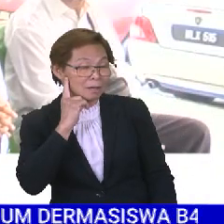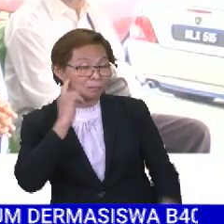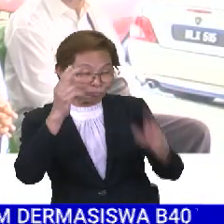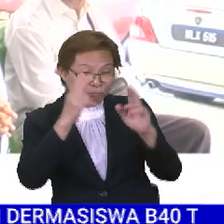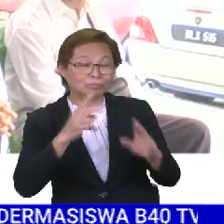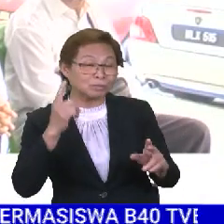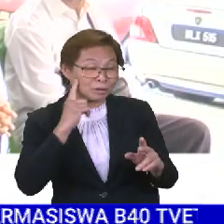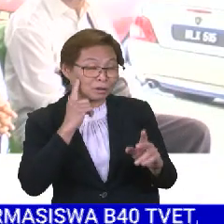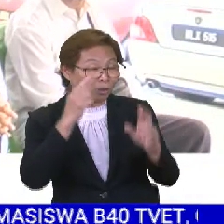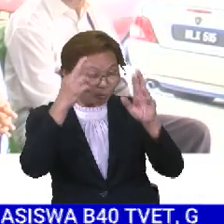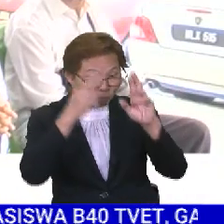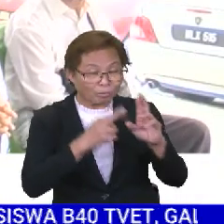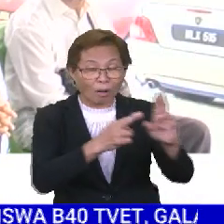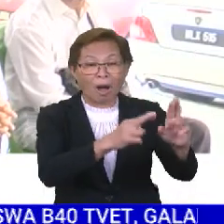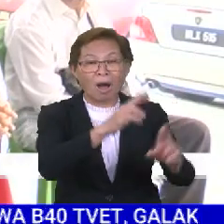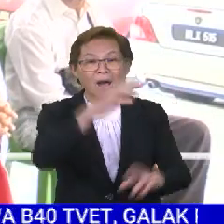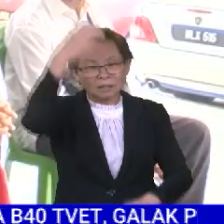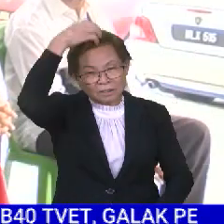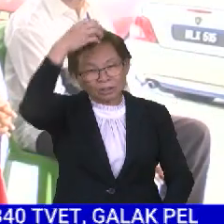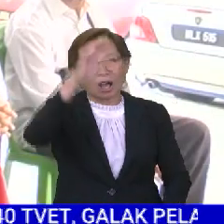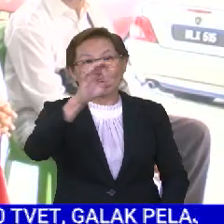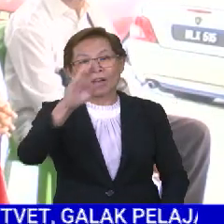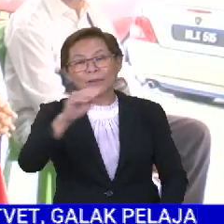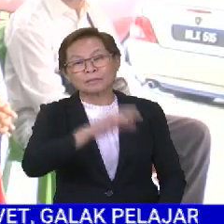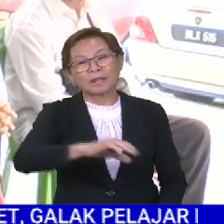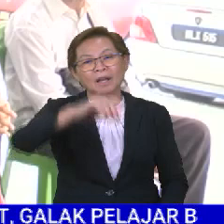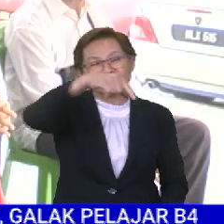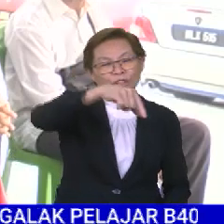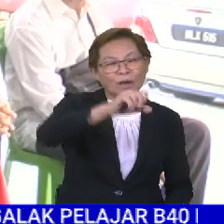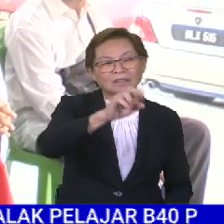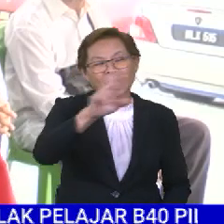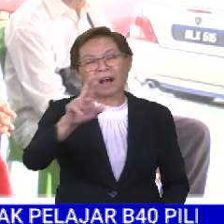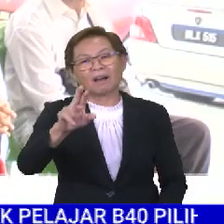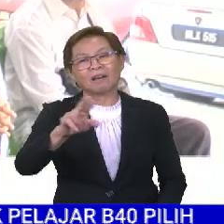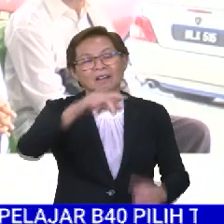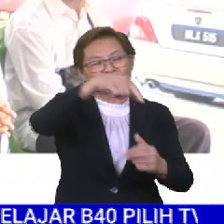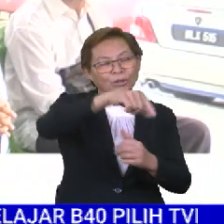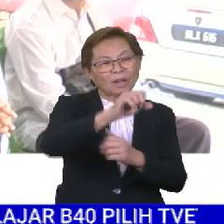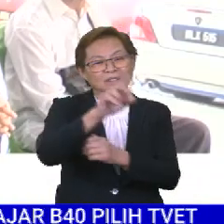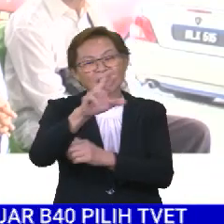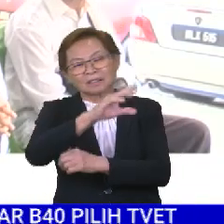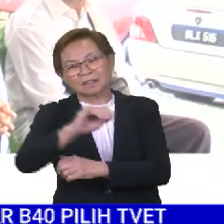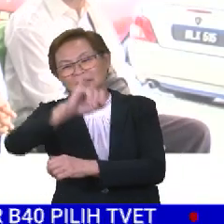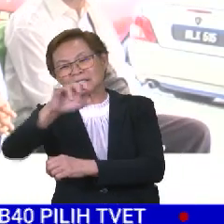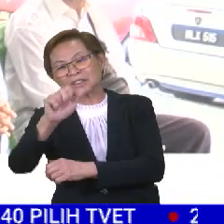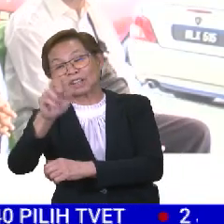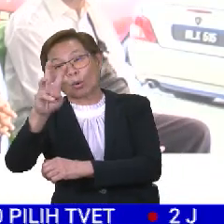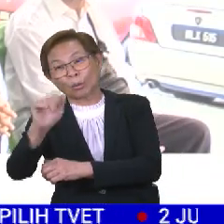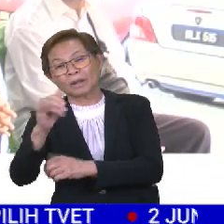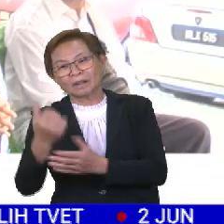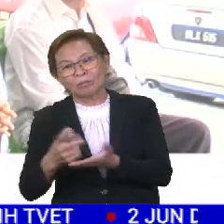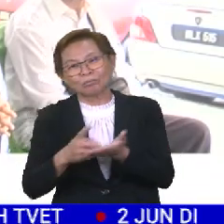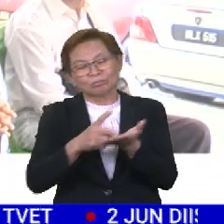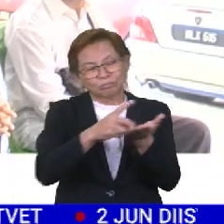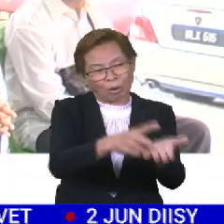kasih kepada Selangor FM dan QSR FM dan Jawi kena memberi